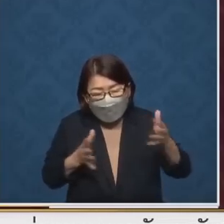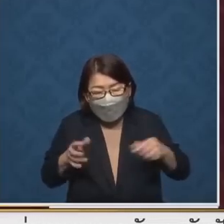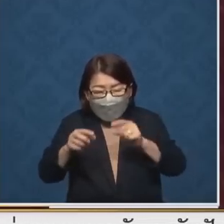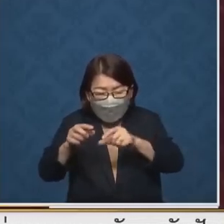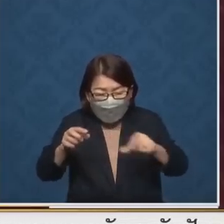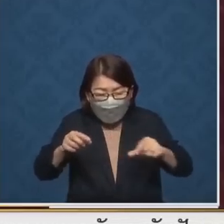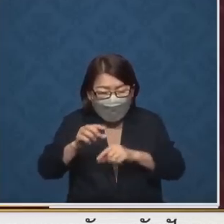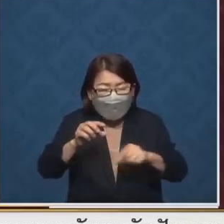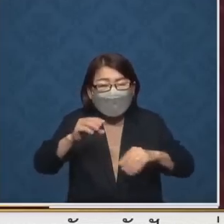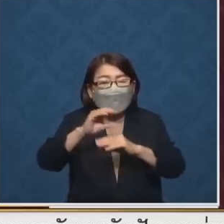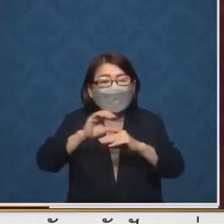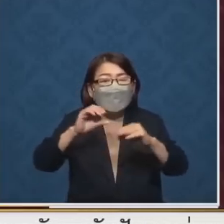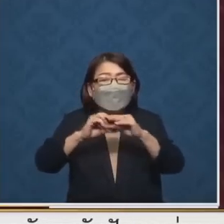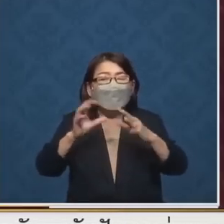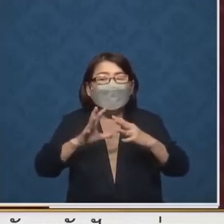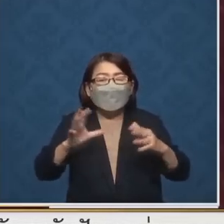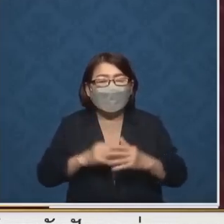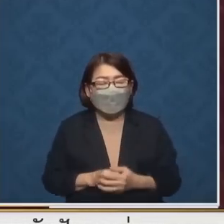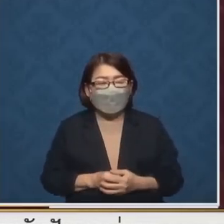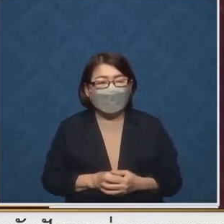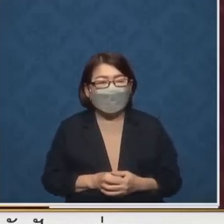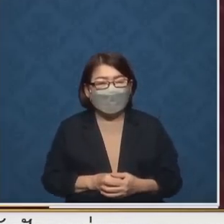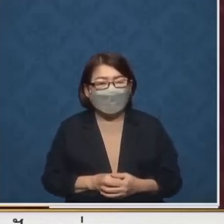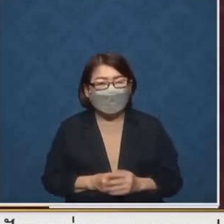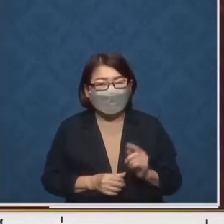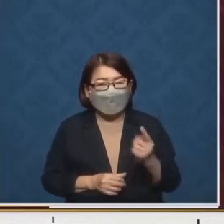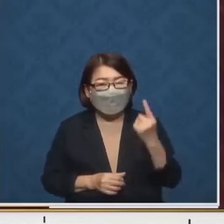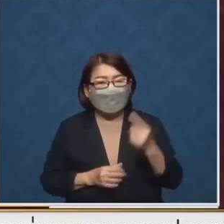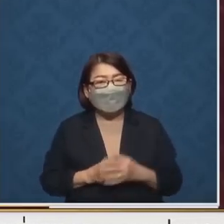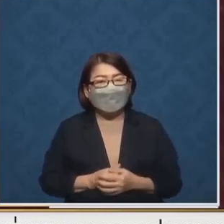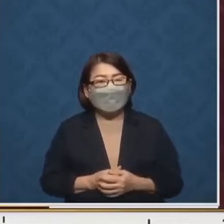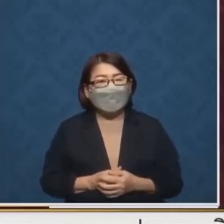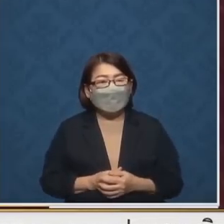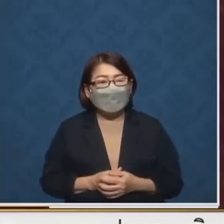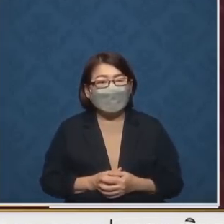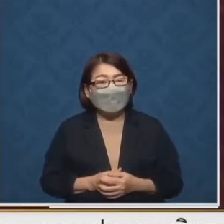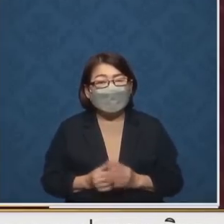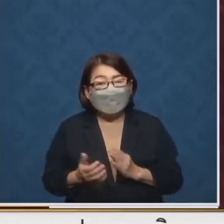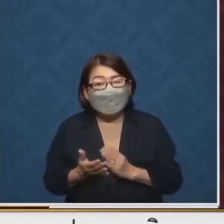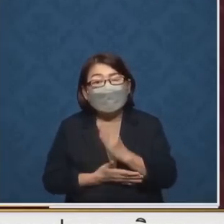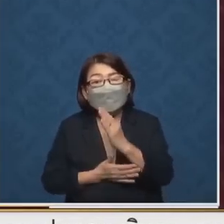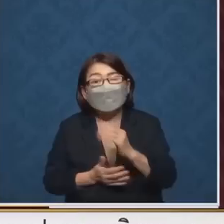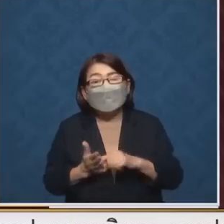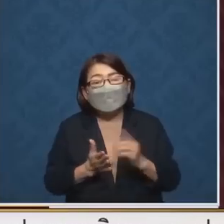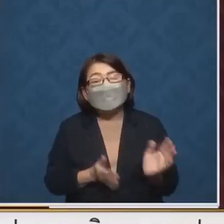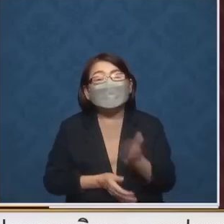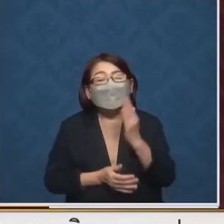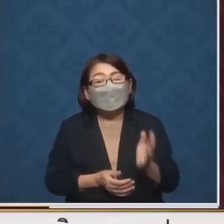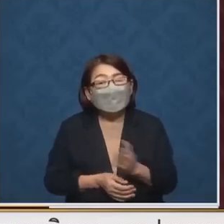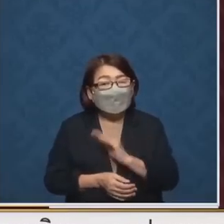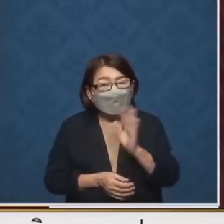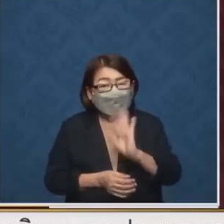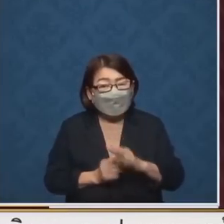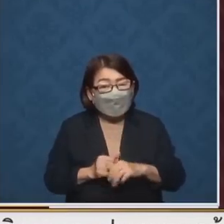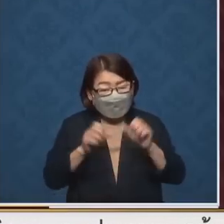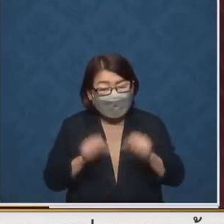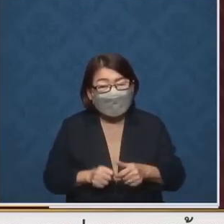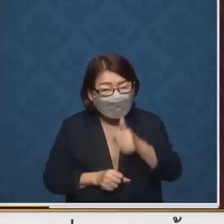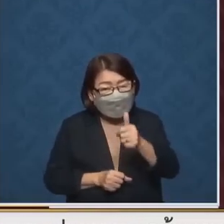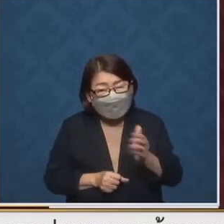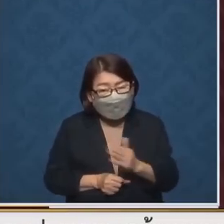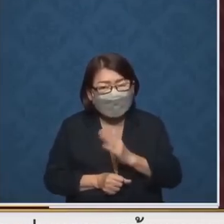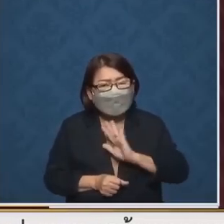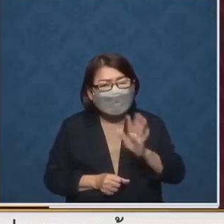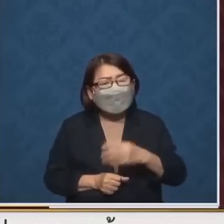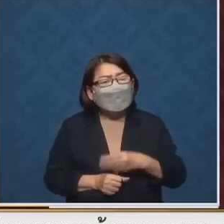ผ่านครั ไปสร้ายต่อไปครัผ่านนไมได้แลวาผมอนุมัิใหผ่านนะผมกลงจะบอกว่าผมได้ชี้